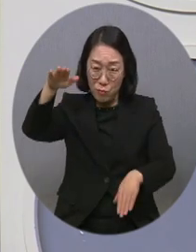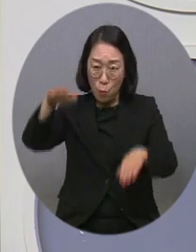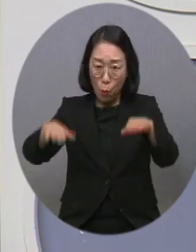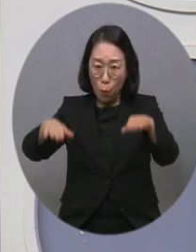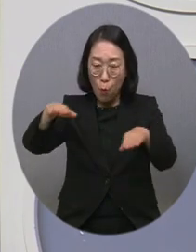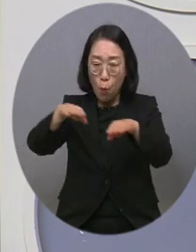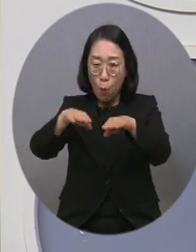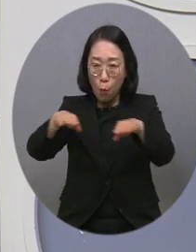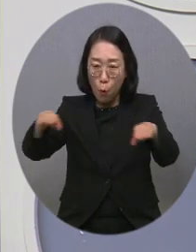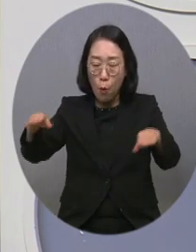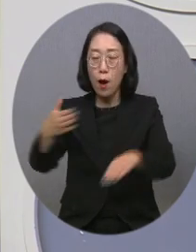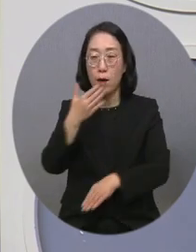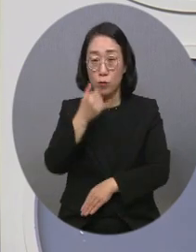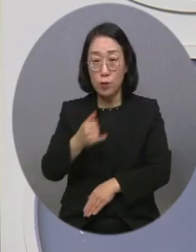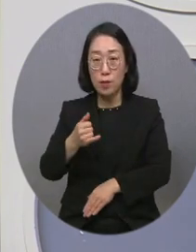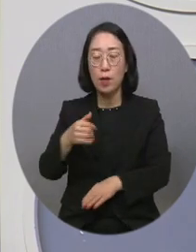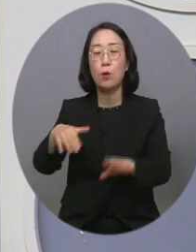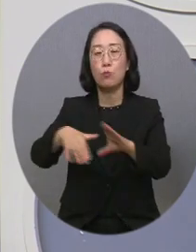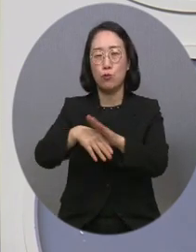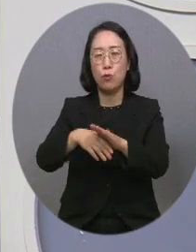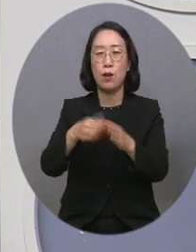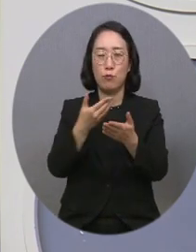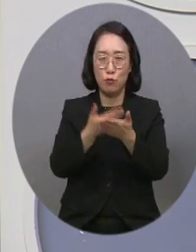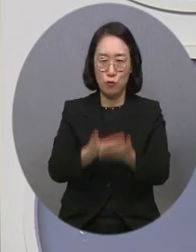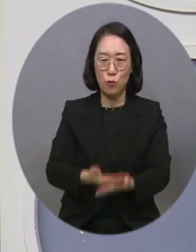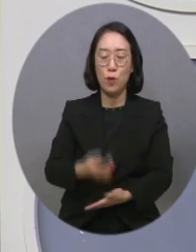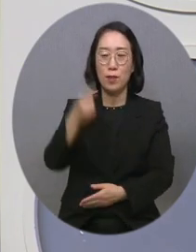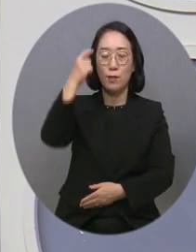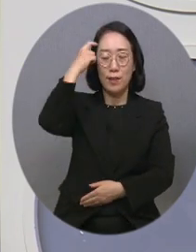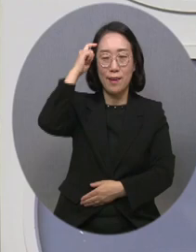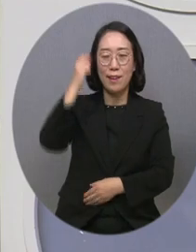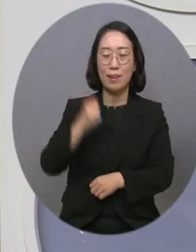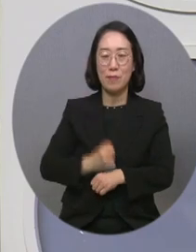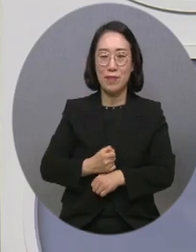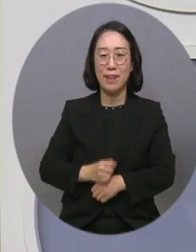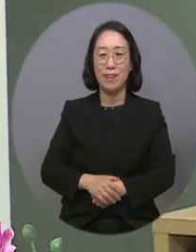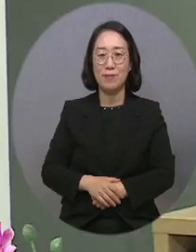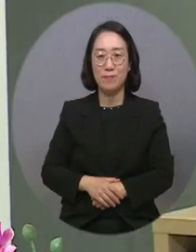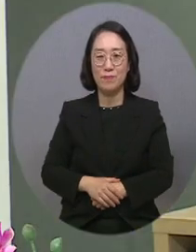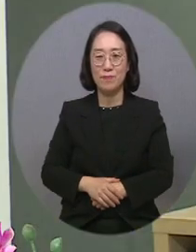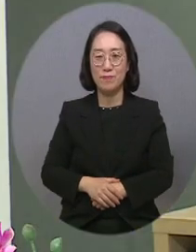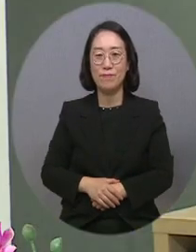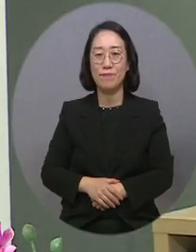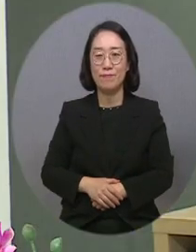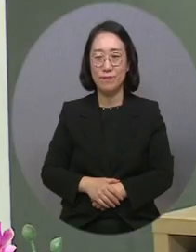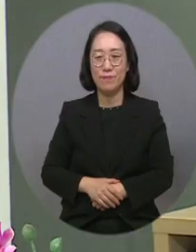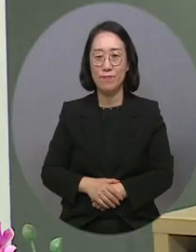기부 문화를 만드는 것이 가장 중요하다고 생각합니다. 네.